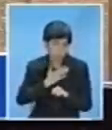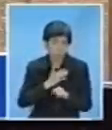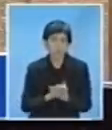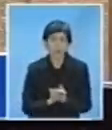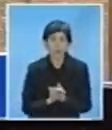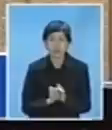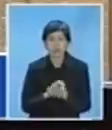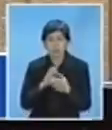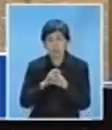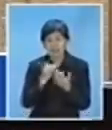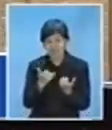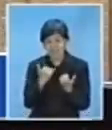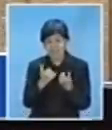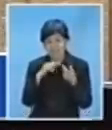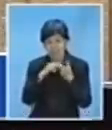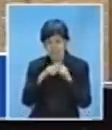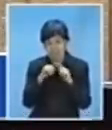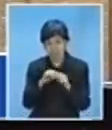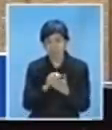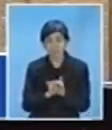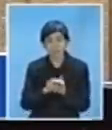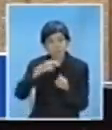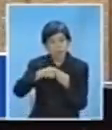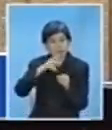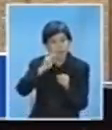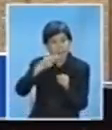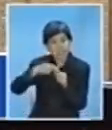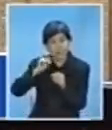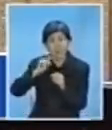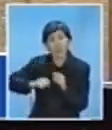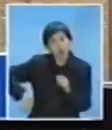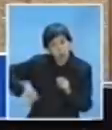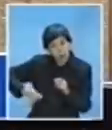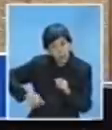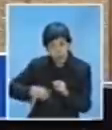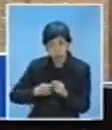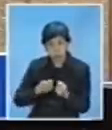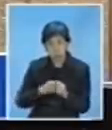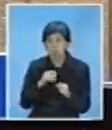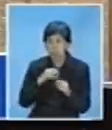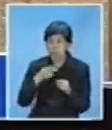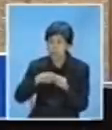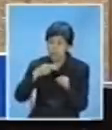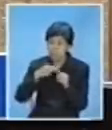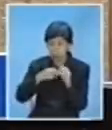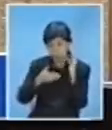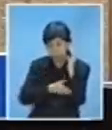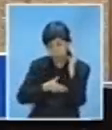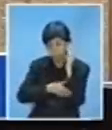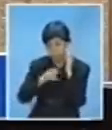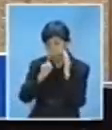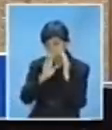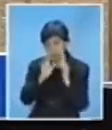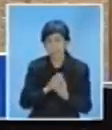พูดถึงประโยชน์ทับซ้อนเราพูดถึงแก๊สและน้ำมันในเขมรนะครับไม่ได้พูดถึงน้ำมันปาล์มนะครับที่ผลประโยชน์ทับซ้อนชัดเจนนะ